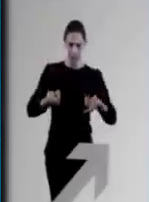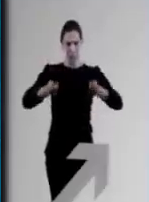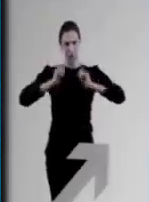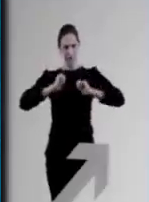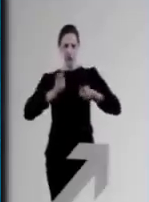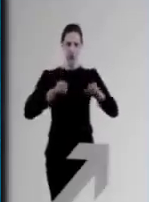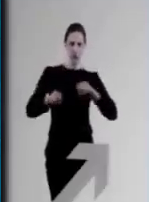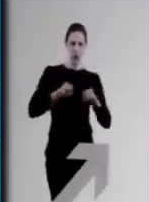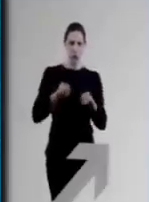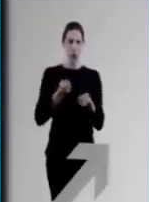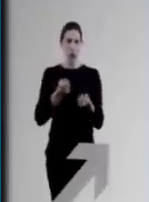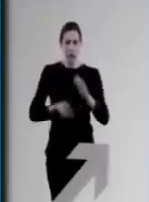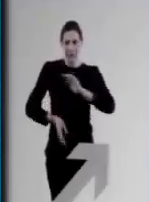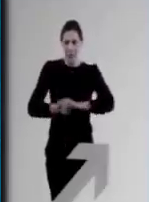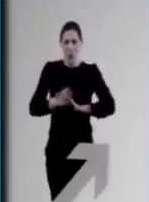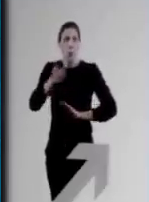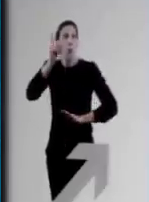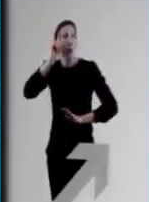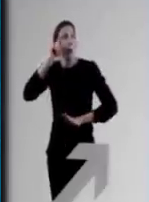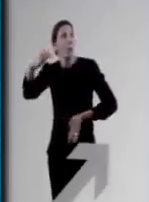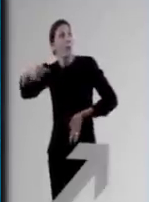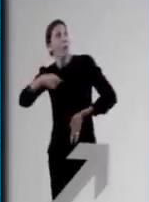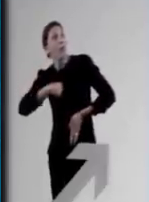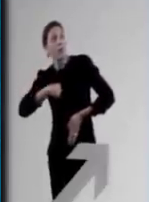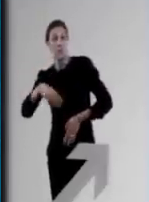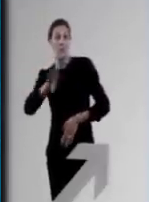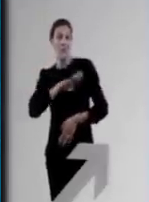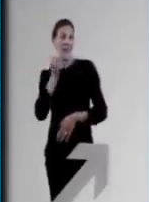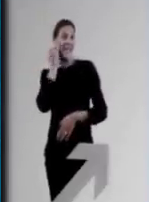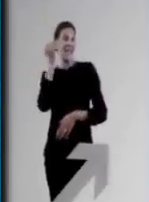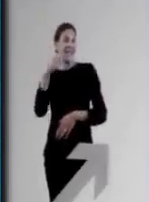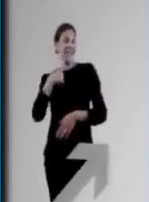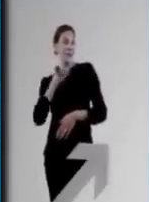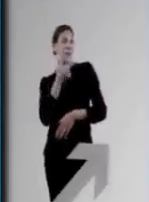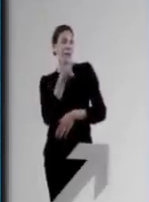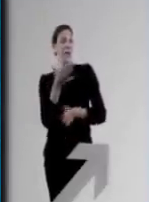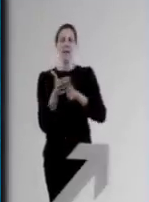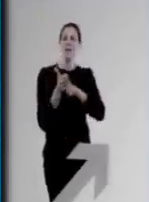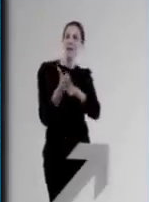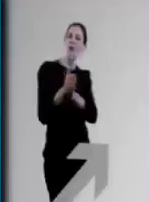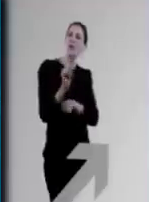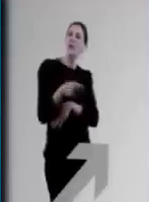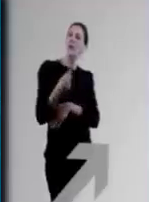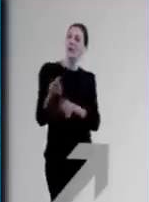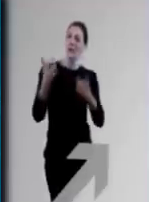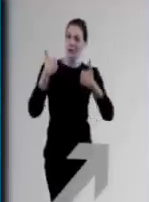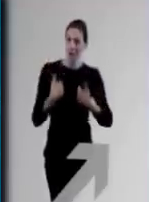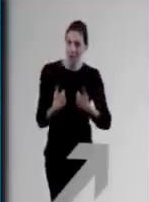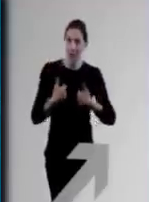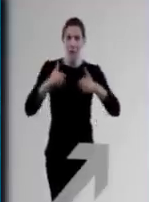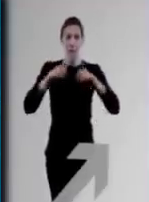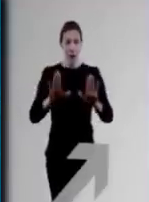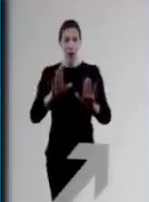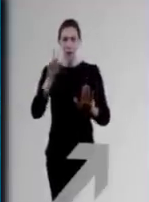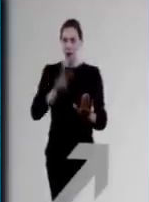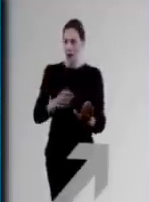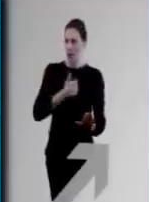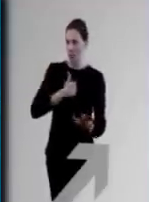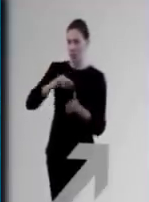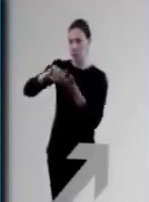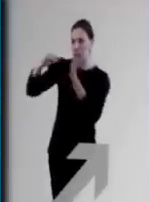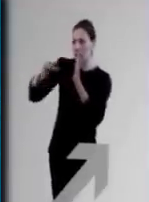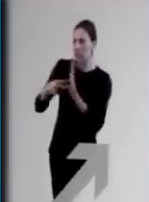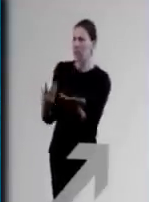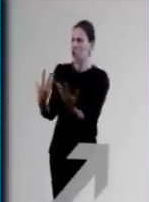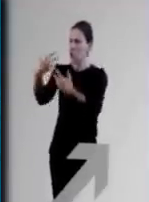justification que j'avais pour devenir le gérant de cette SCOP, c'est celui qui a eu l'idée. Donc j'étais le leader, on va dire, naturel. Par contre, je